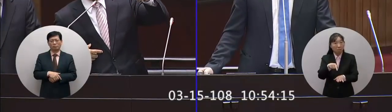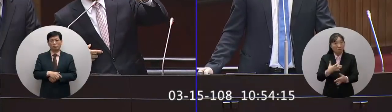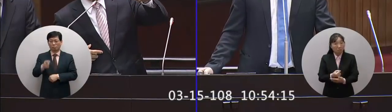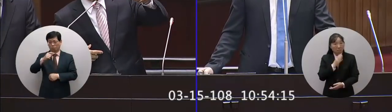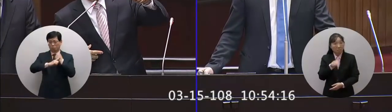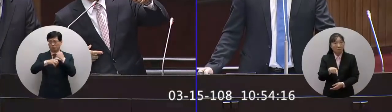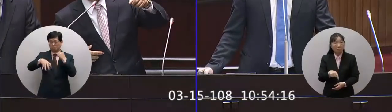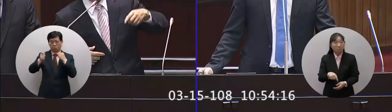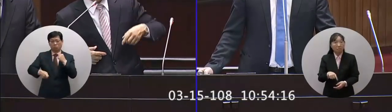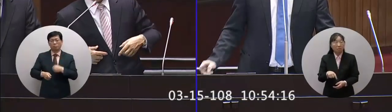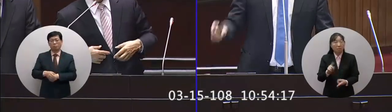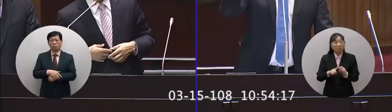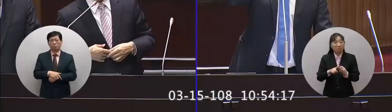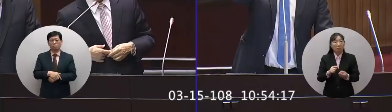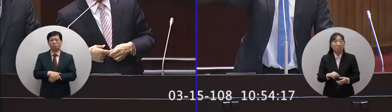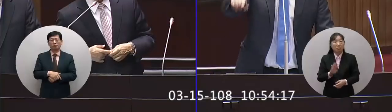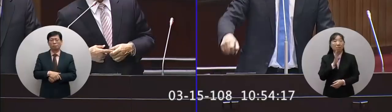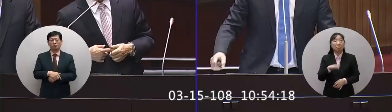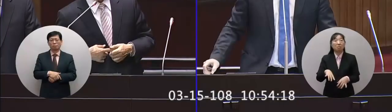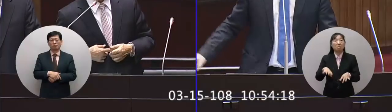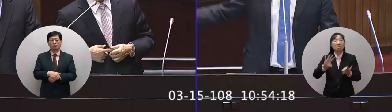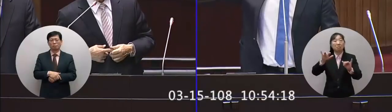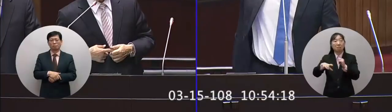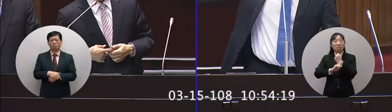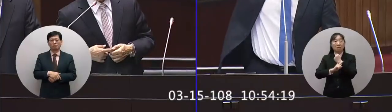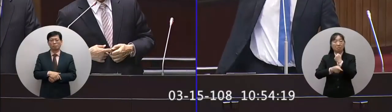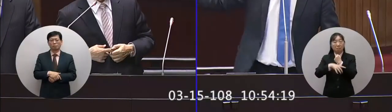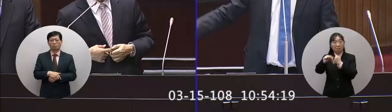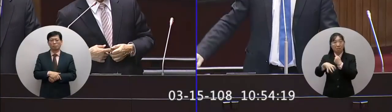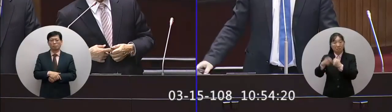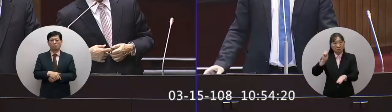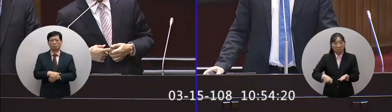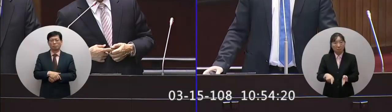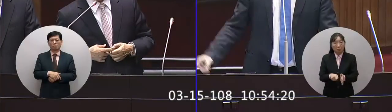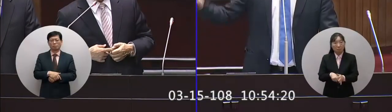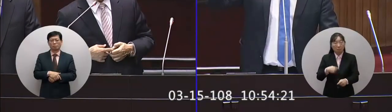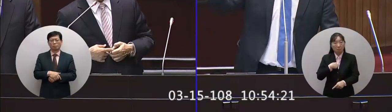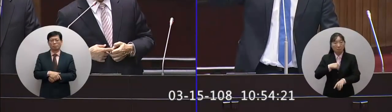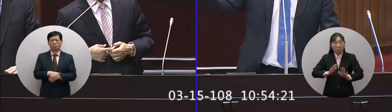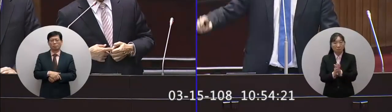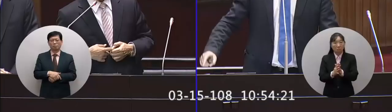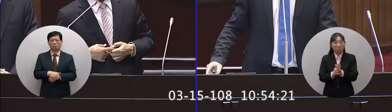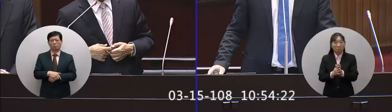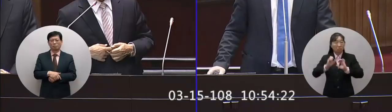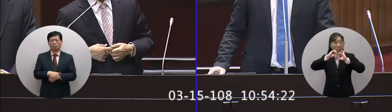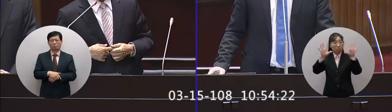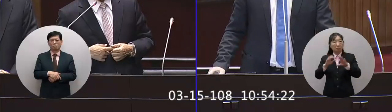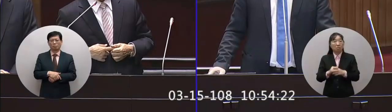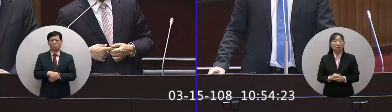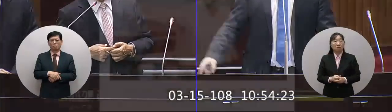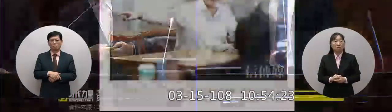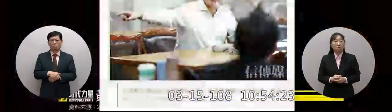是这是法院判决， 没有错。当地院判决出来的时候，我在第一时间我就公开的发出声